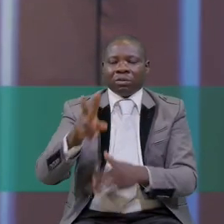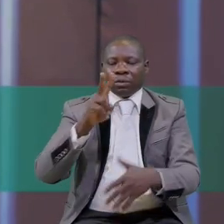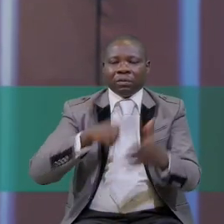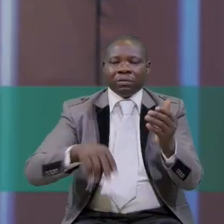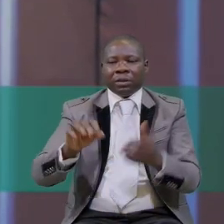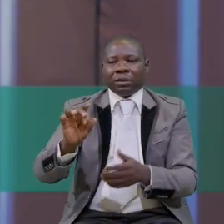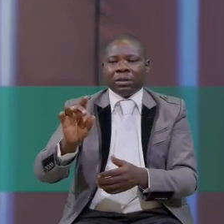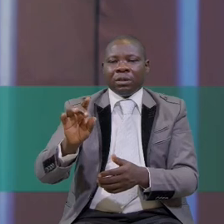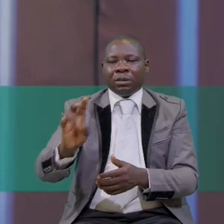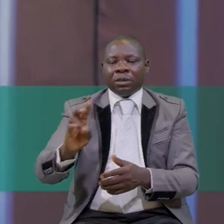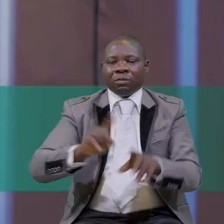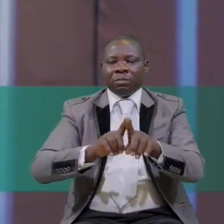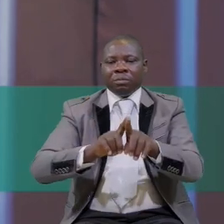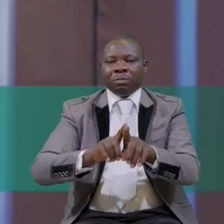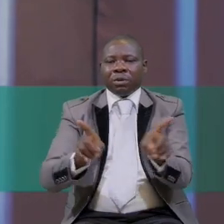12, 7.